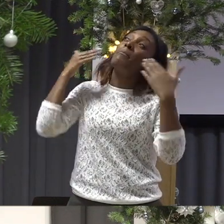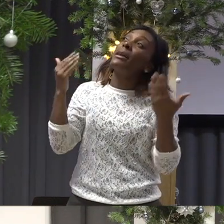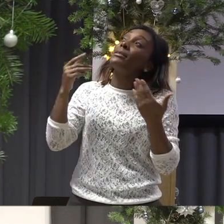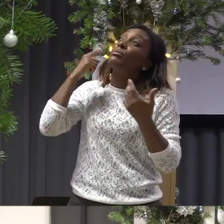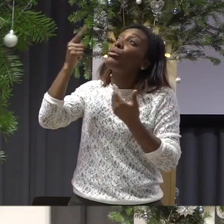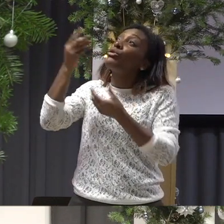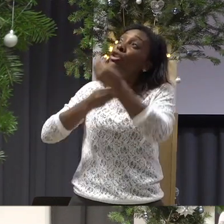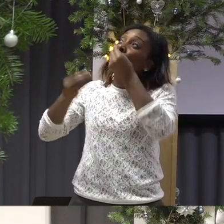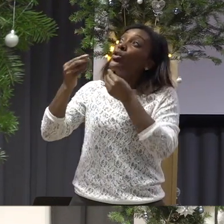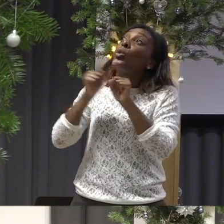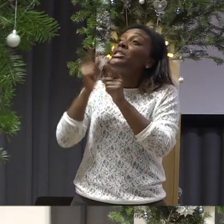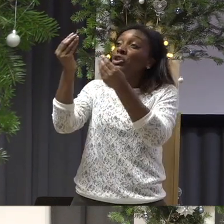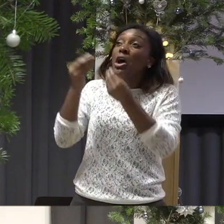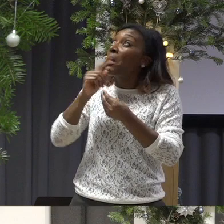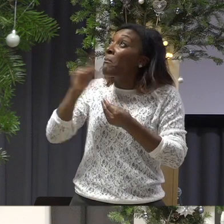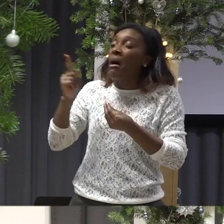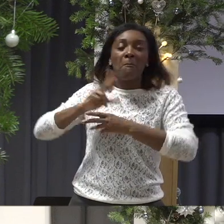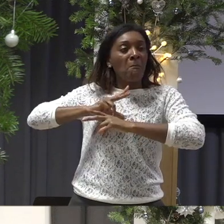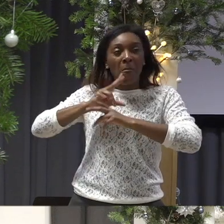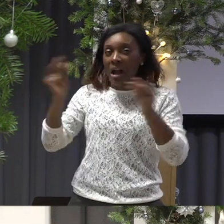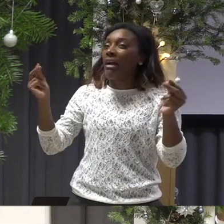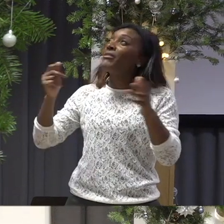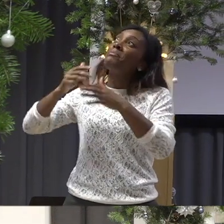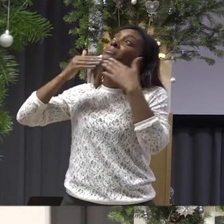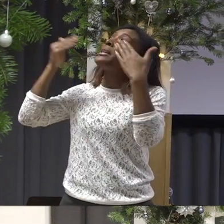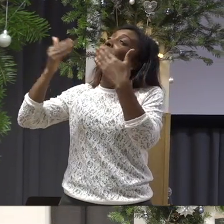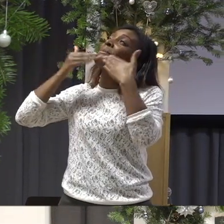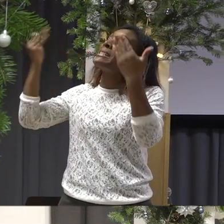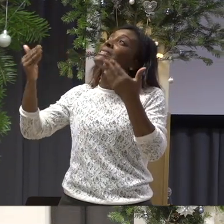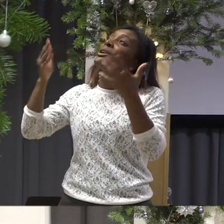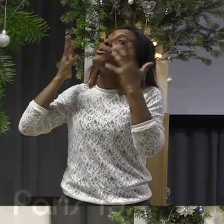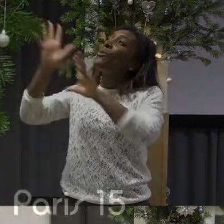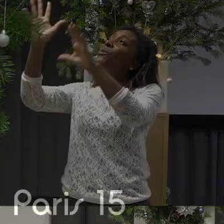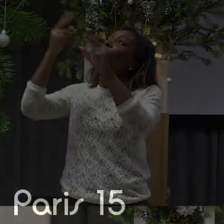ne nous donnes pas non plus. Nous te louons, nous te glorifions. Au nom de Jésus, Amen.